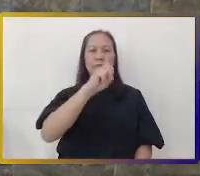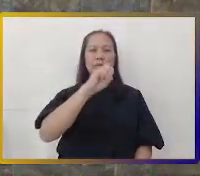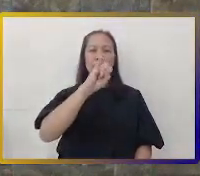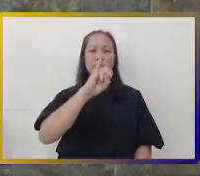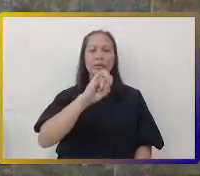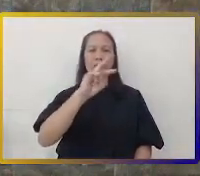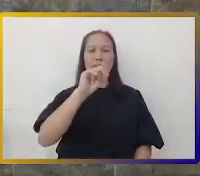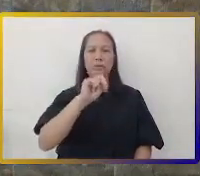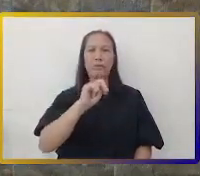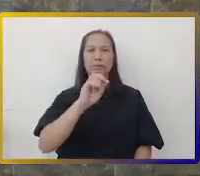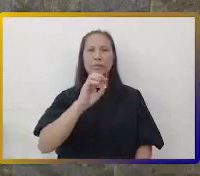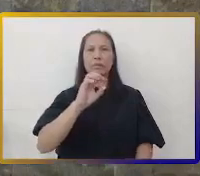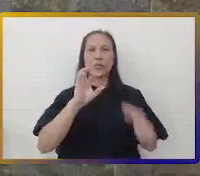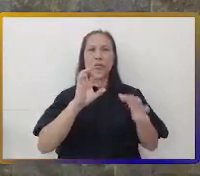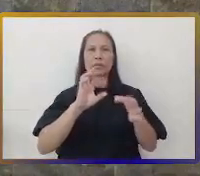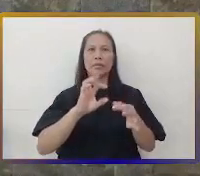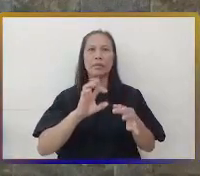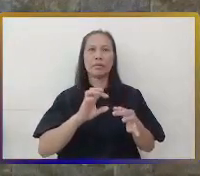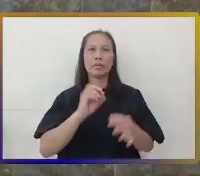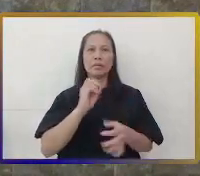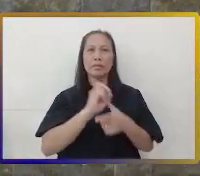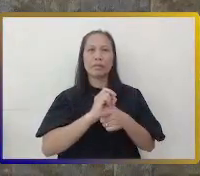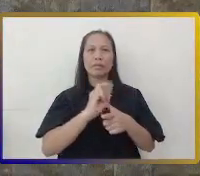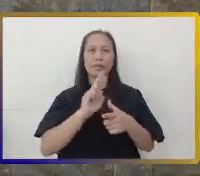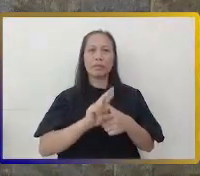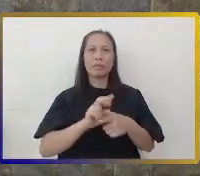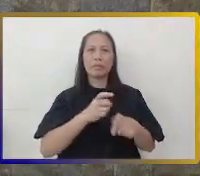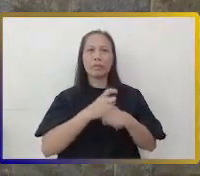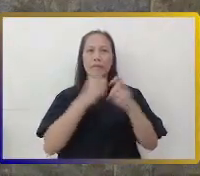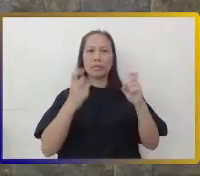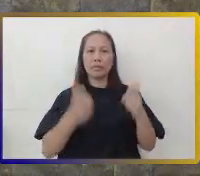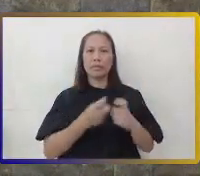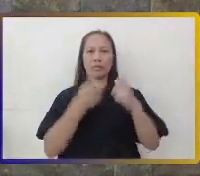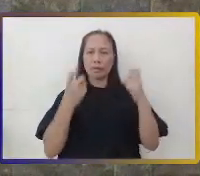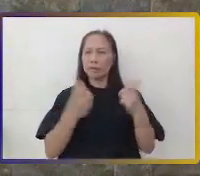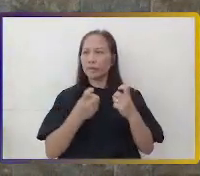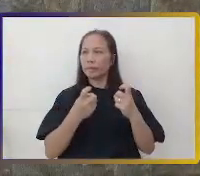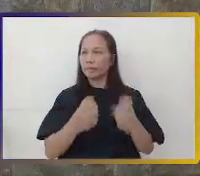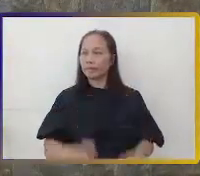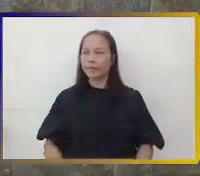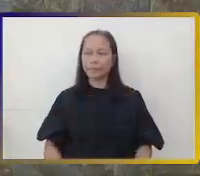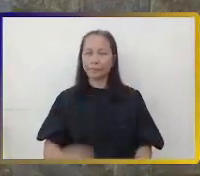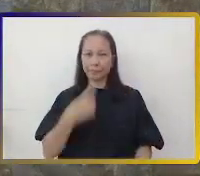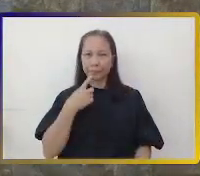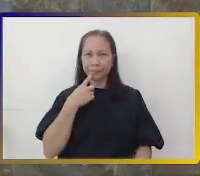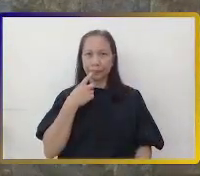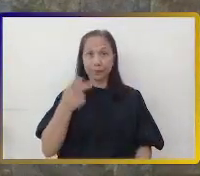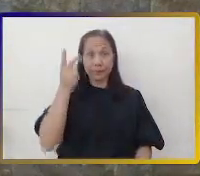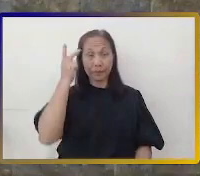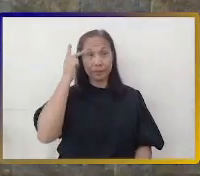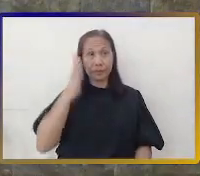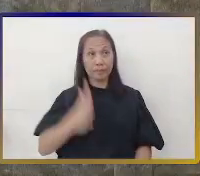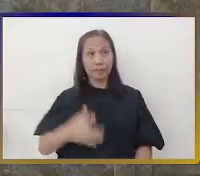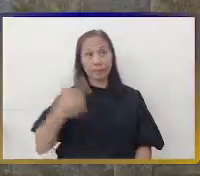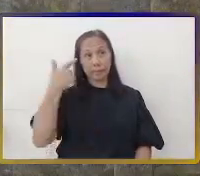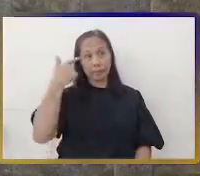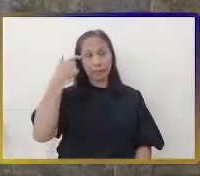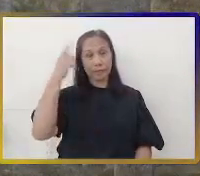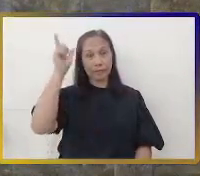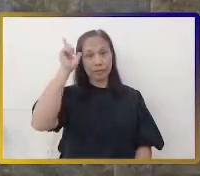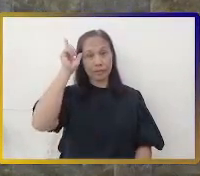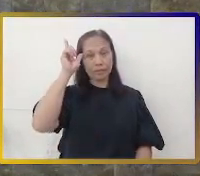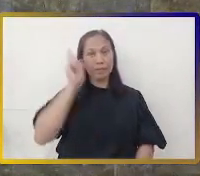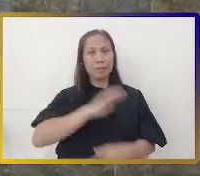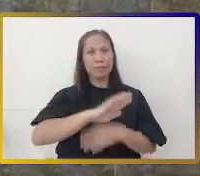the on the temporal things naalala niyo po sinabi yan ng ating mahal na Pastor lahat po